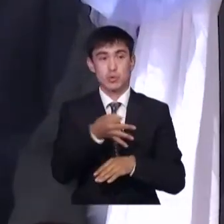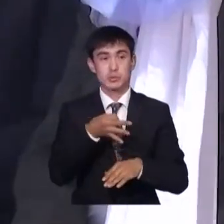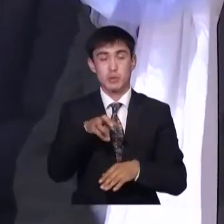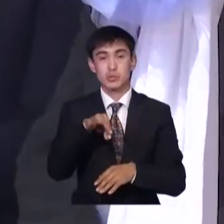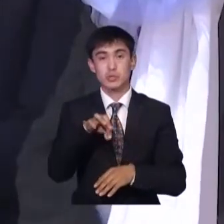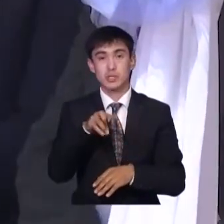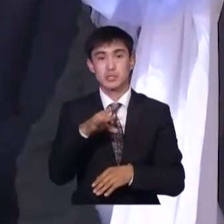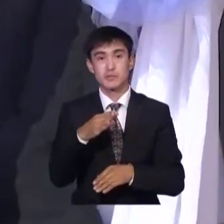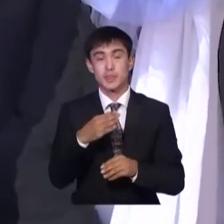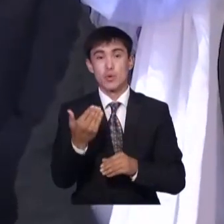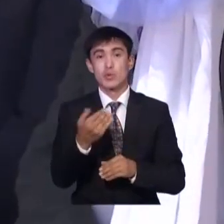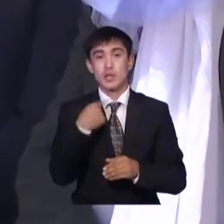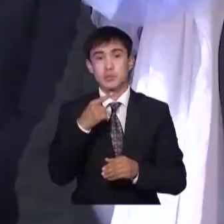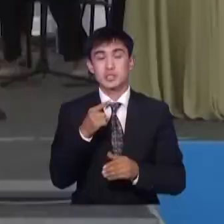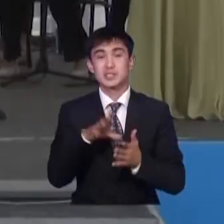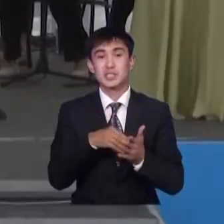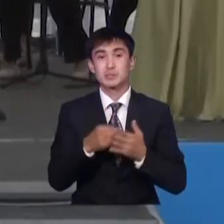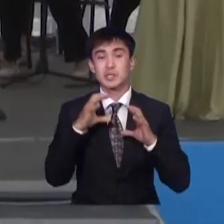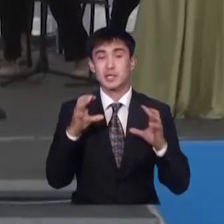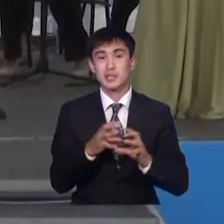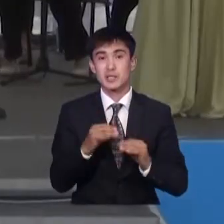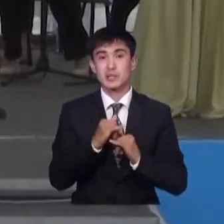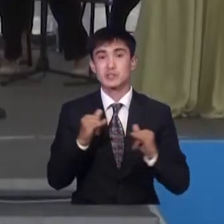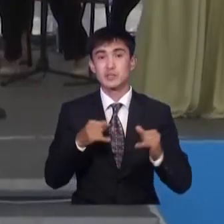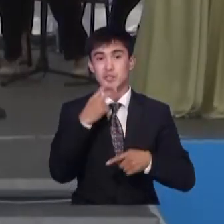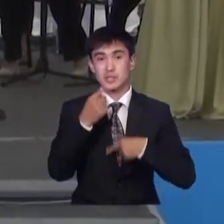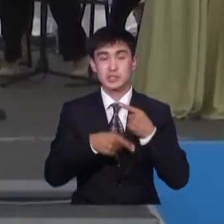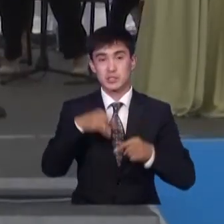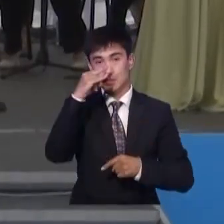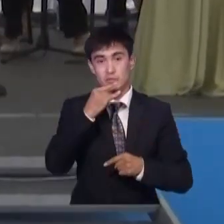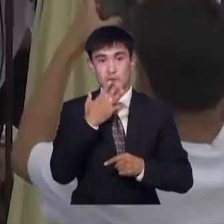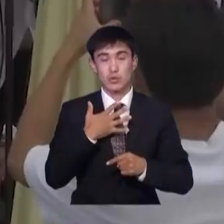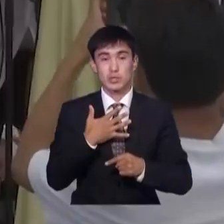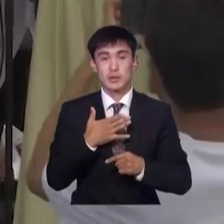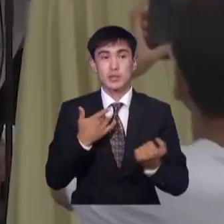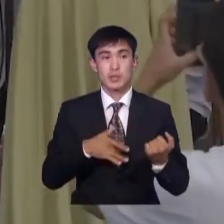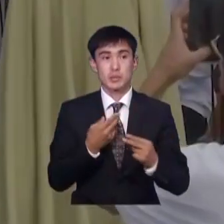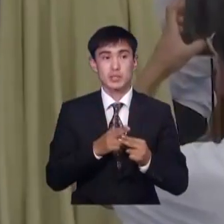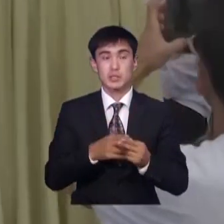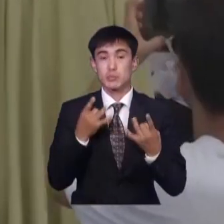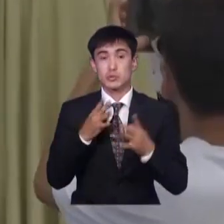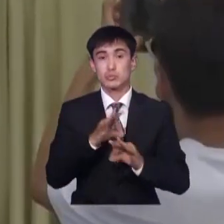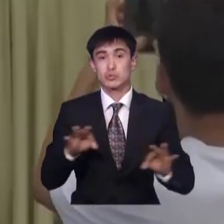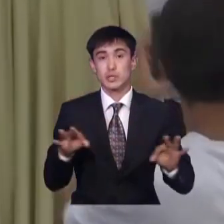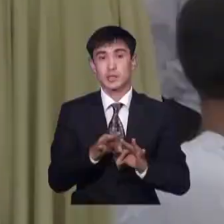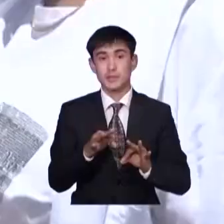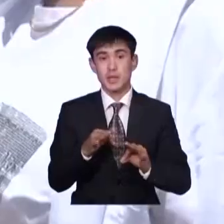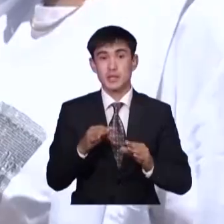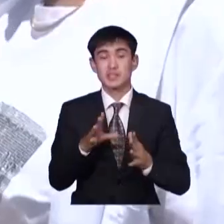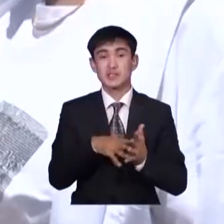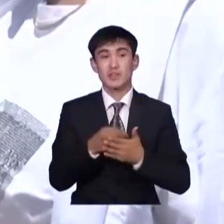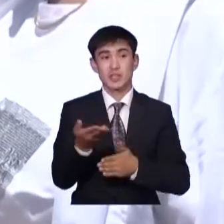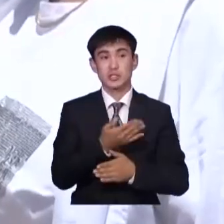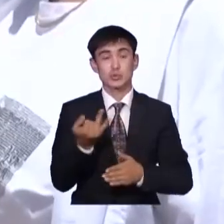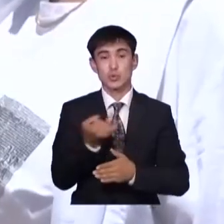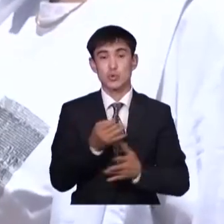области Марат Султангазиев. Он отметил значимость сохранения и развития традиций казахского народа. Домбра – это не просто музыкальный инструмент, это символ